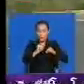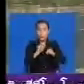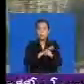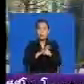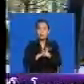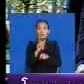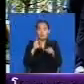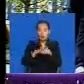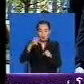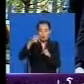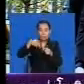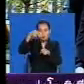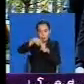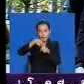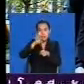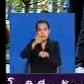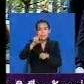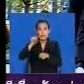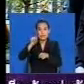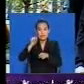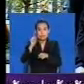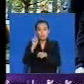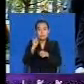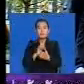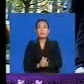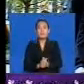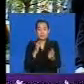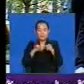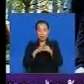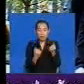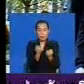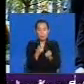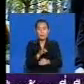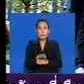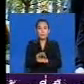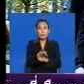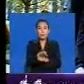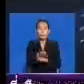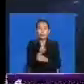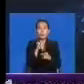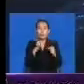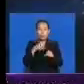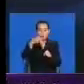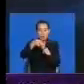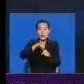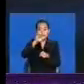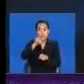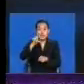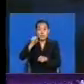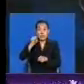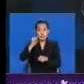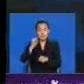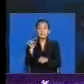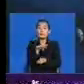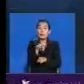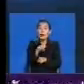ปเติมน้ำมัน E20 กันมานะฮะบอกได้เลยนะครับว่าความเปลี่ยนแปลงระหว่างการใช้น้ำมันE20 หรือว่าธรรมดา